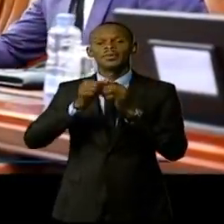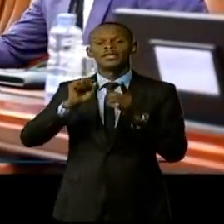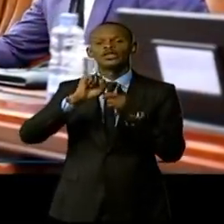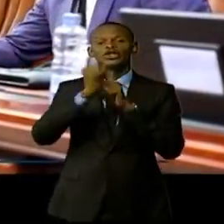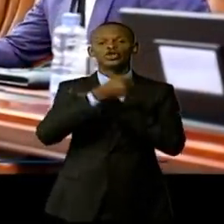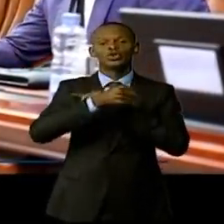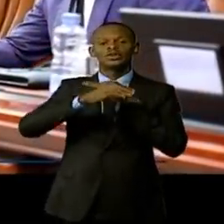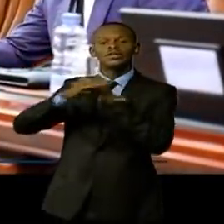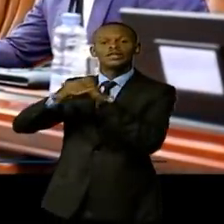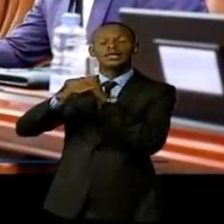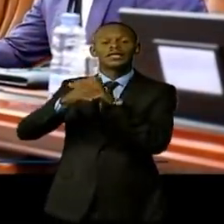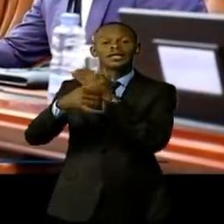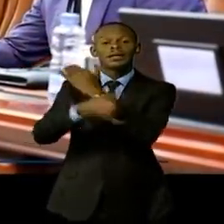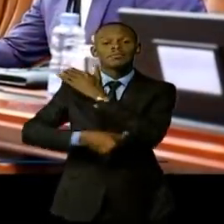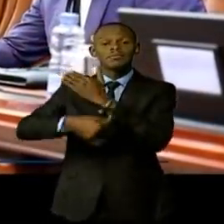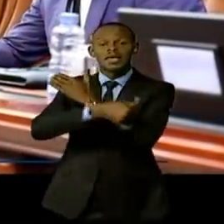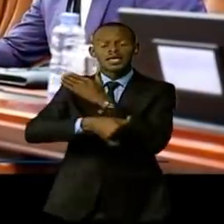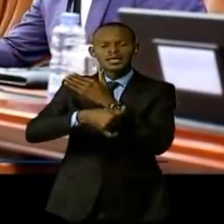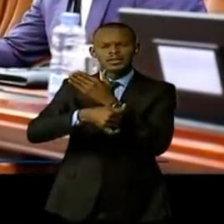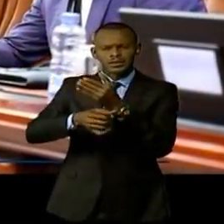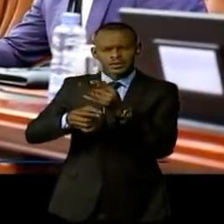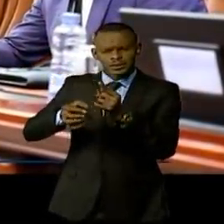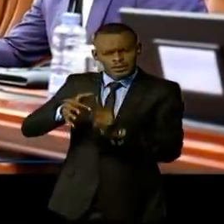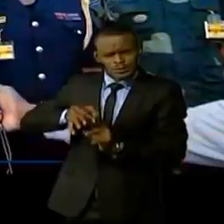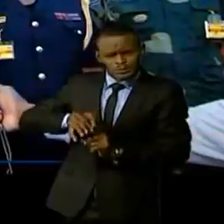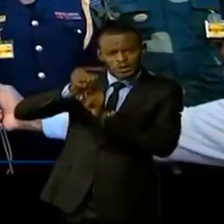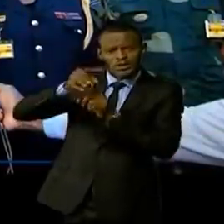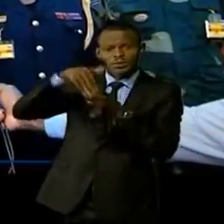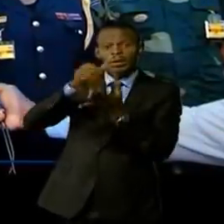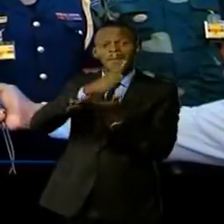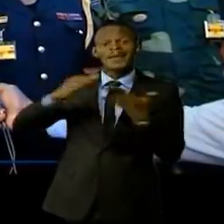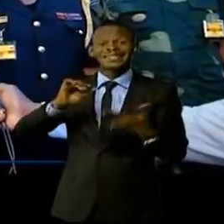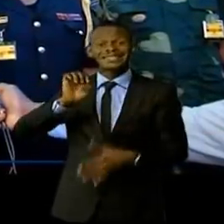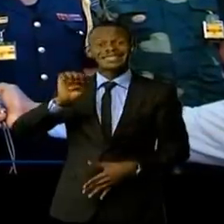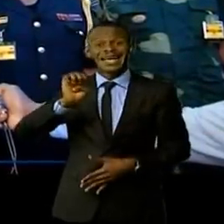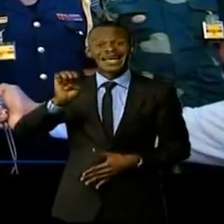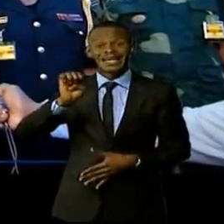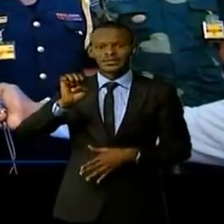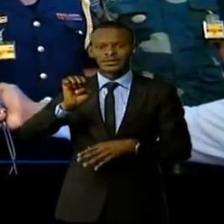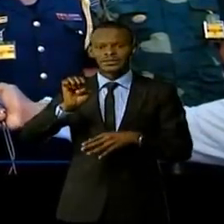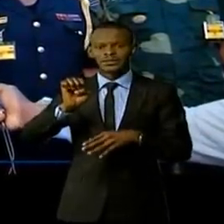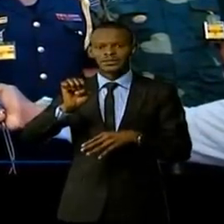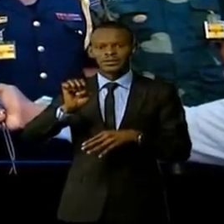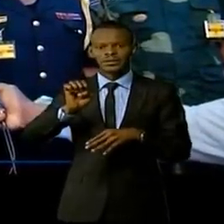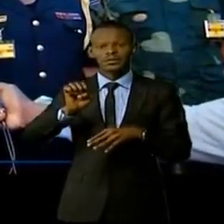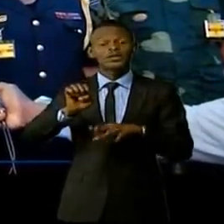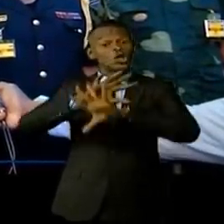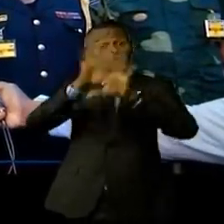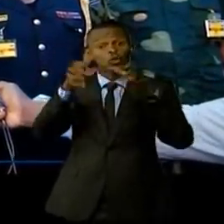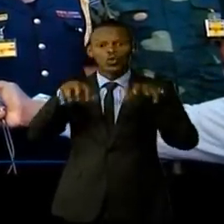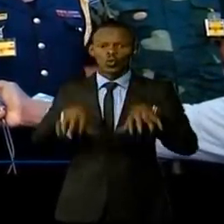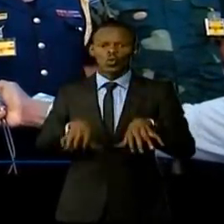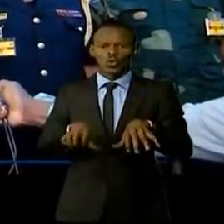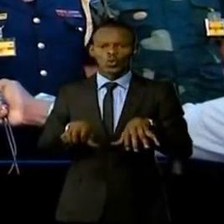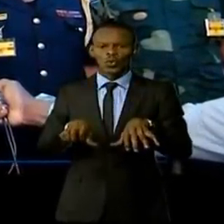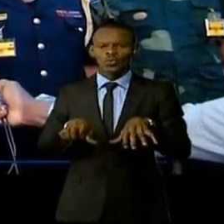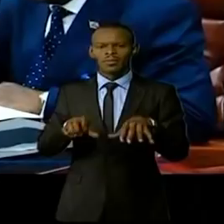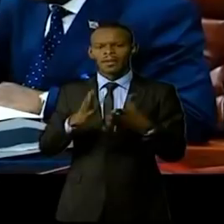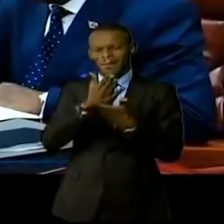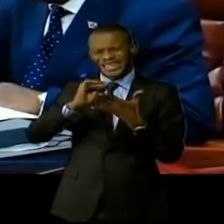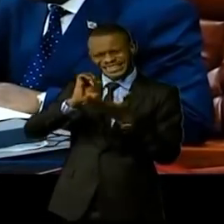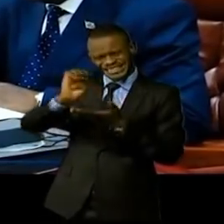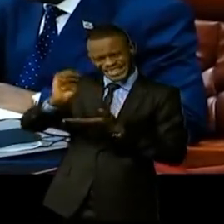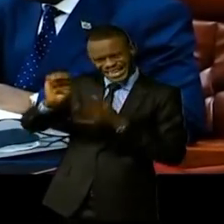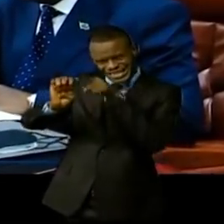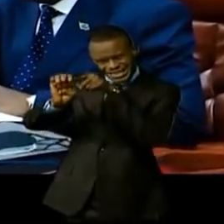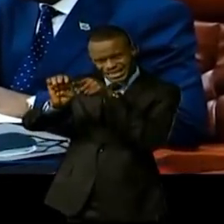spécialement dans la partie est du territoire national, sous état de siège, notamment